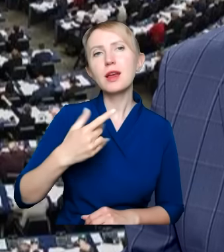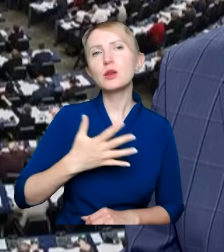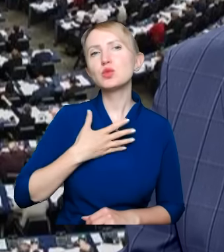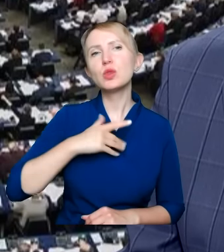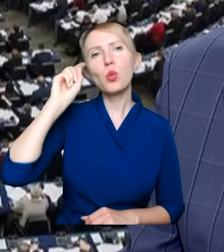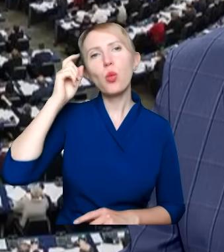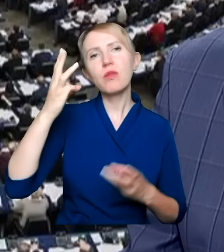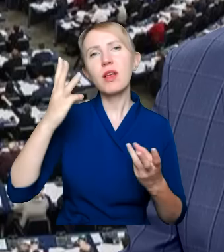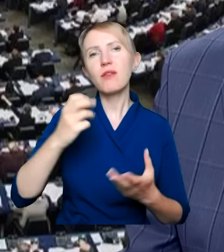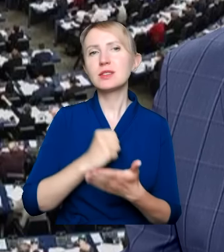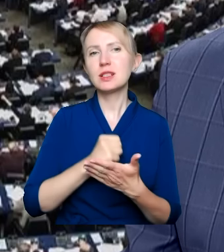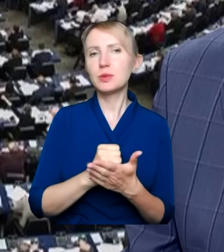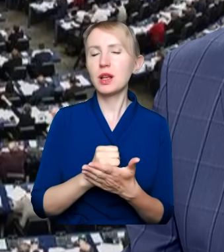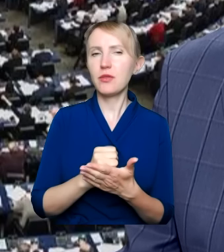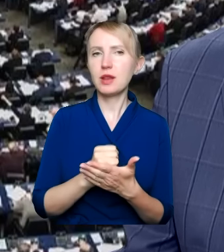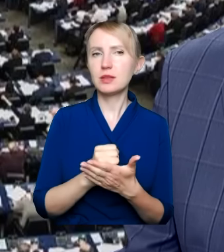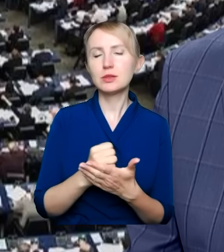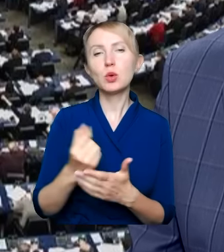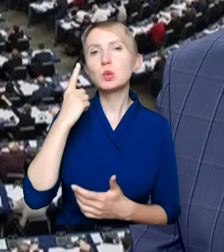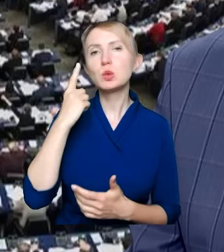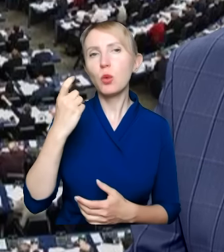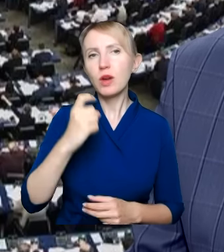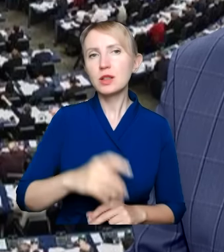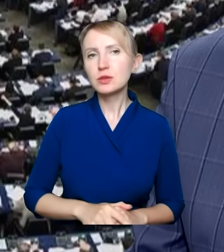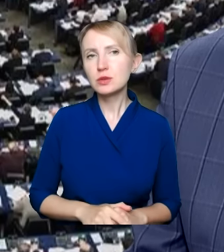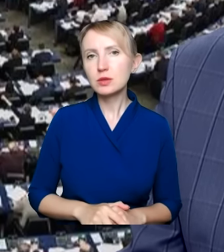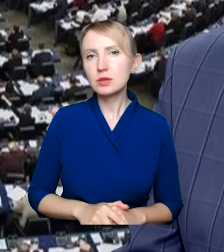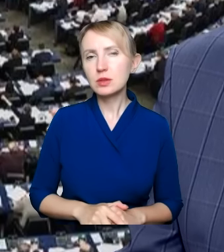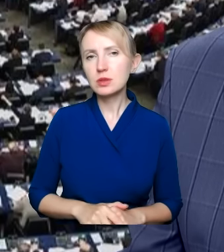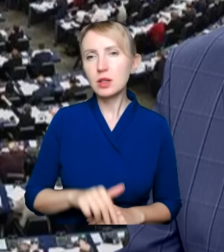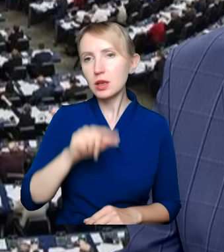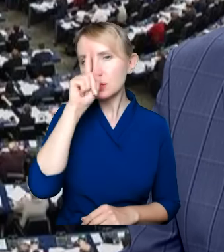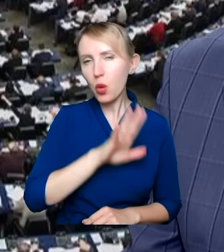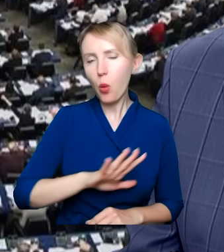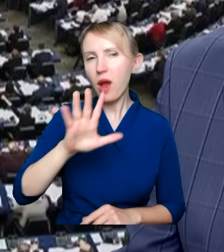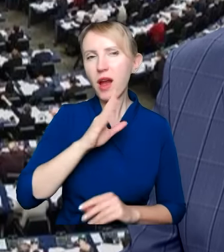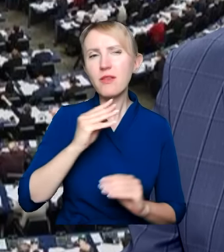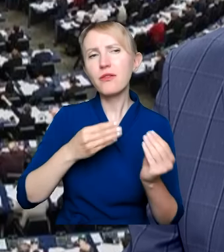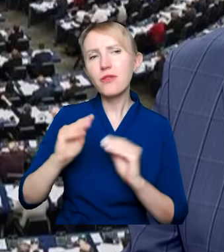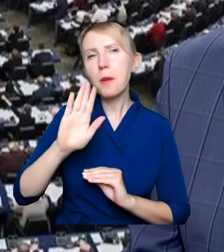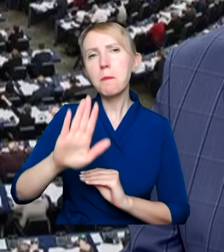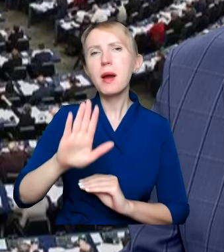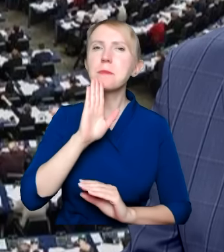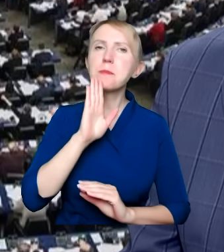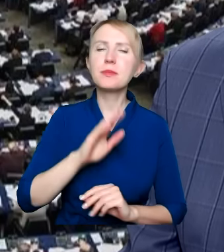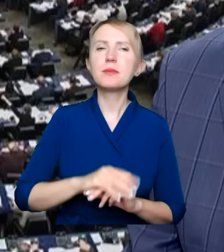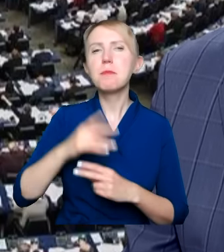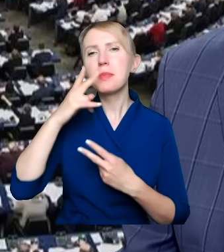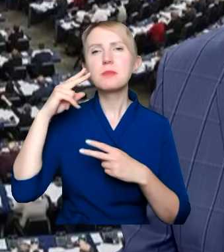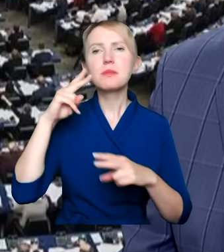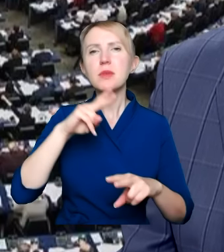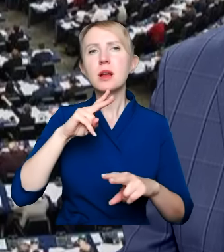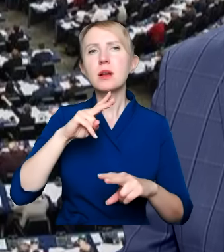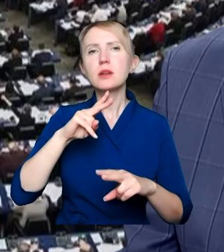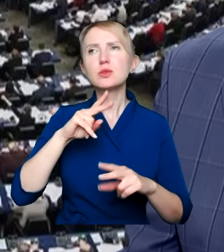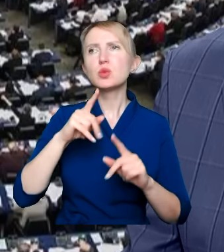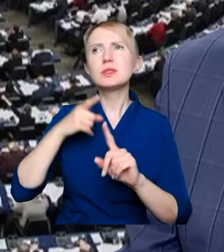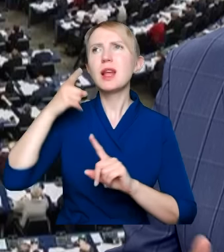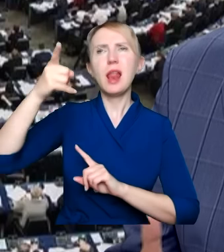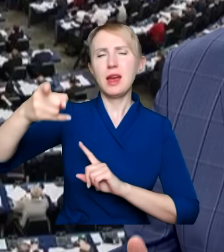kwestią tutaj jest zwrócenie uwagi na to że większość społeczeństwa ma właśnie tą perspektywę oddalenie ona nie wynika